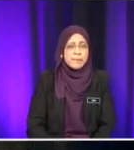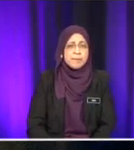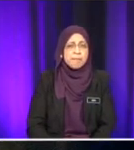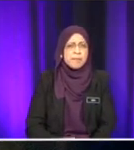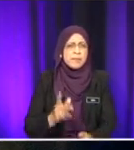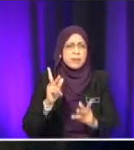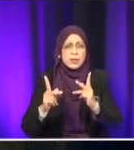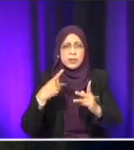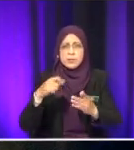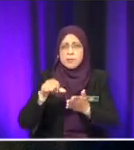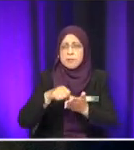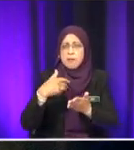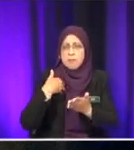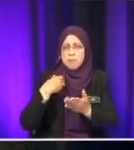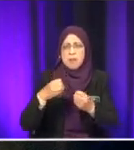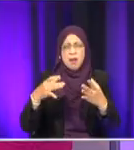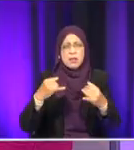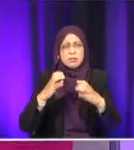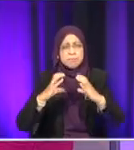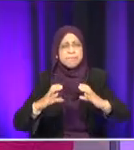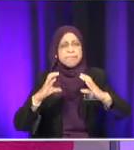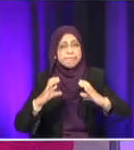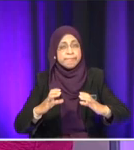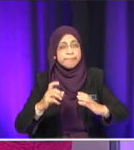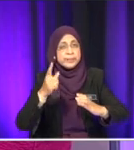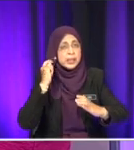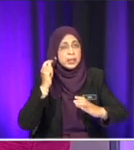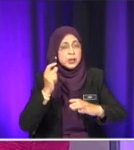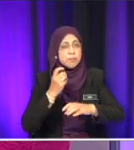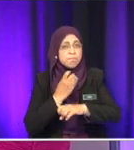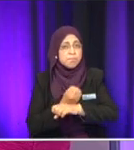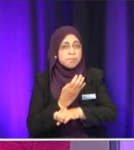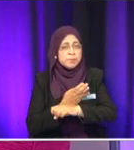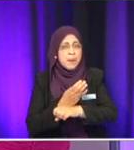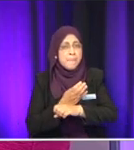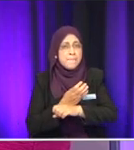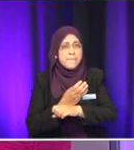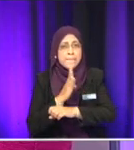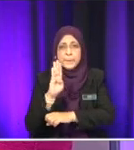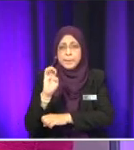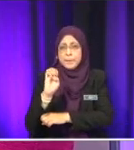Banyak berbagai macam tadi itu menggunakan logam itu adalah